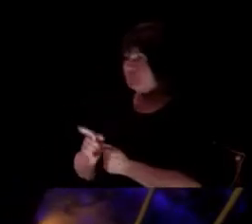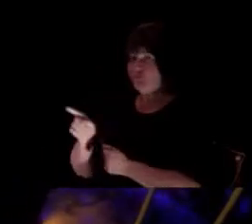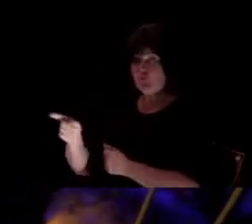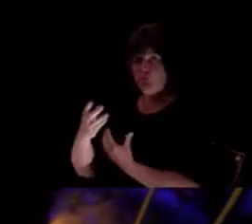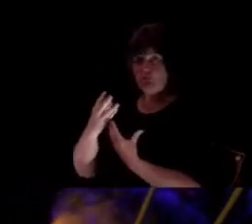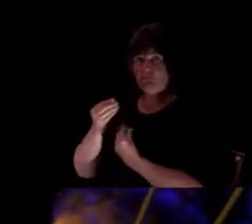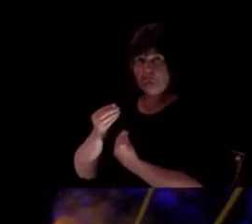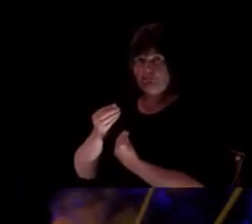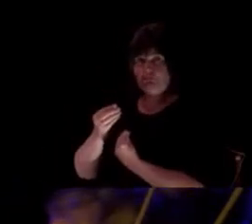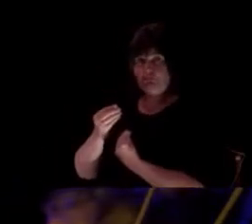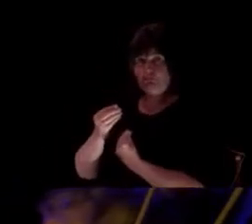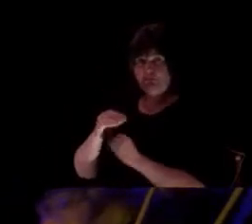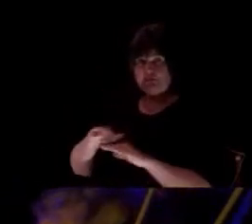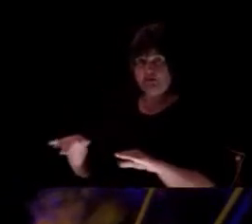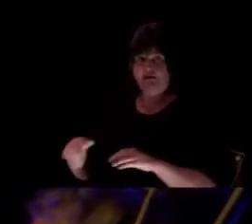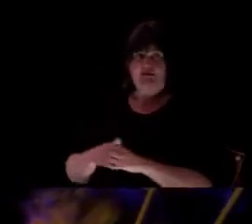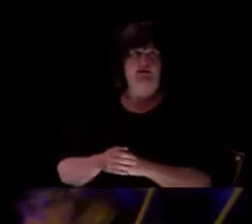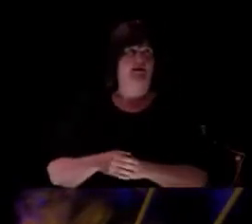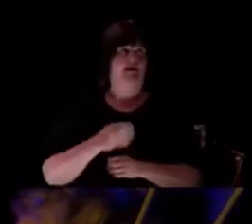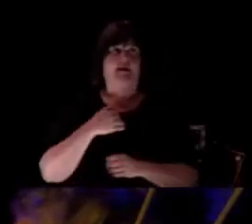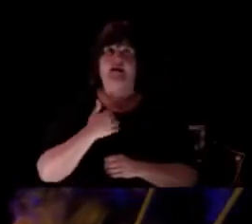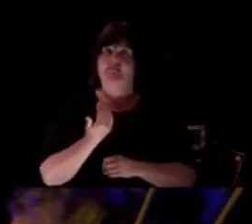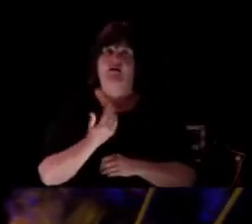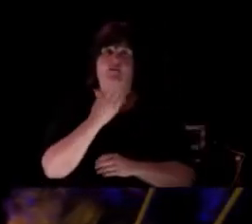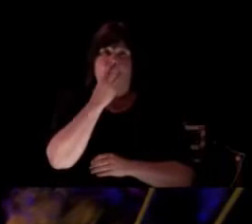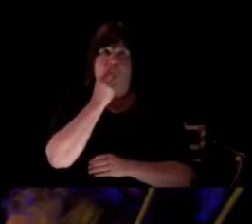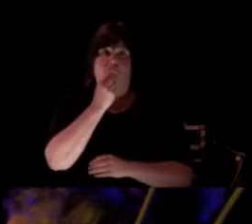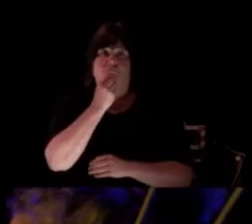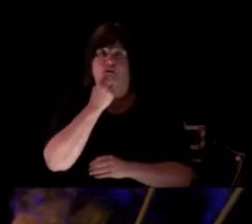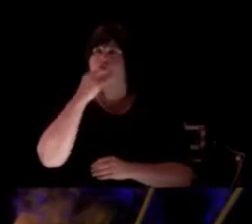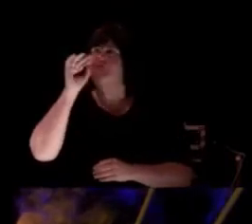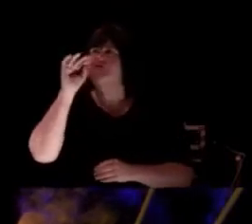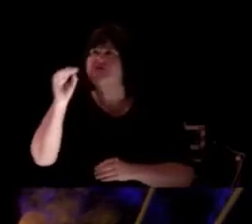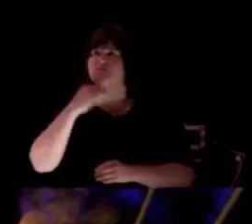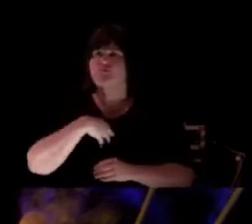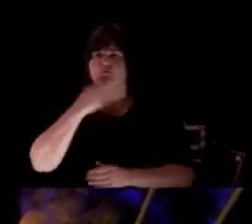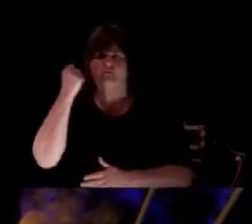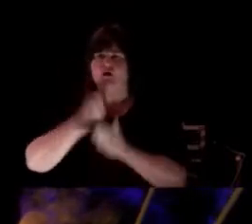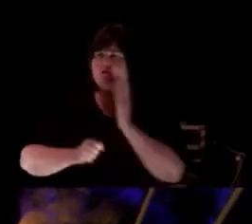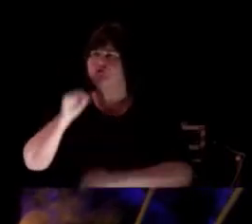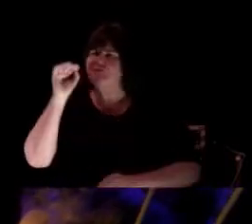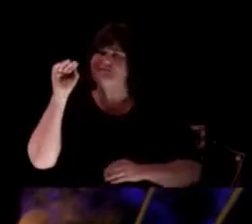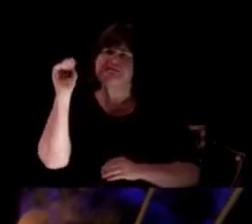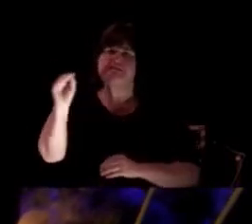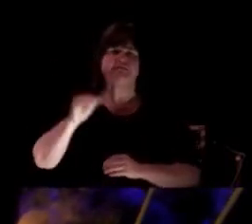stille? Jeg ble helt stille. Jeg prøvde å si ifra. Jeg prøvde veldig hardt å si ifra. Men